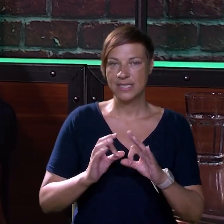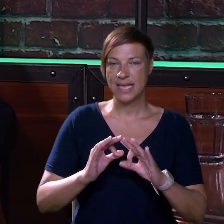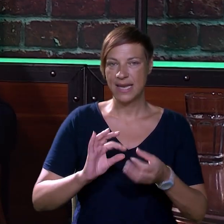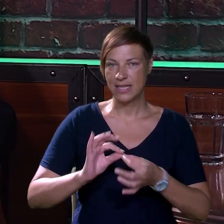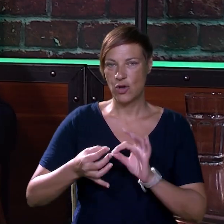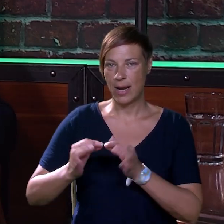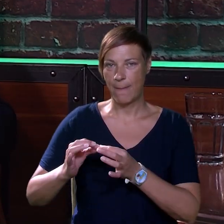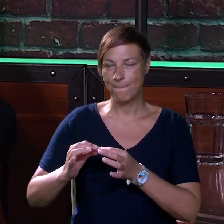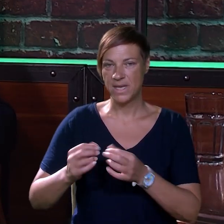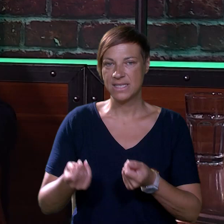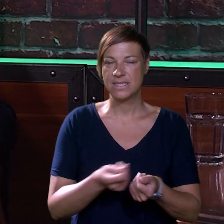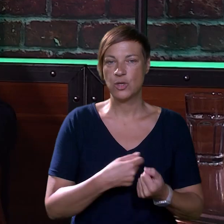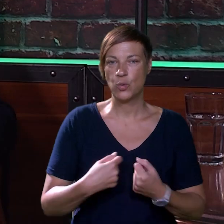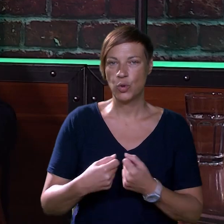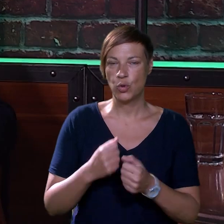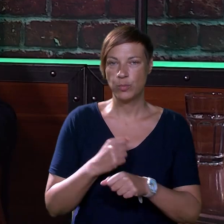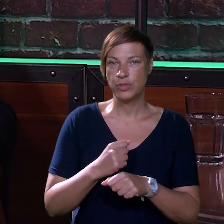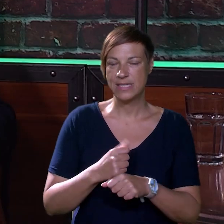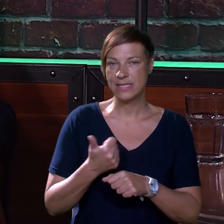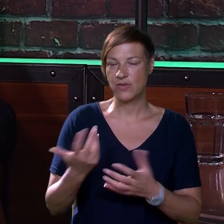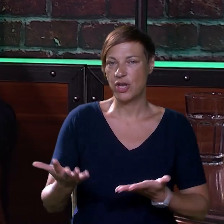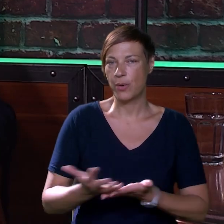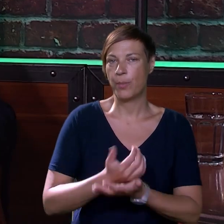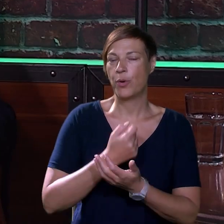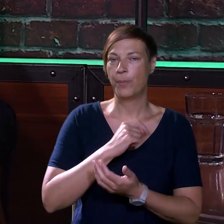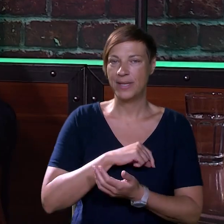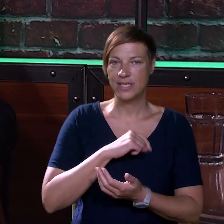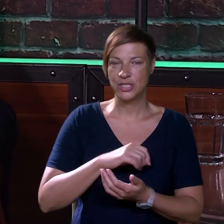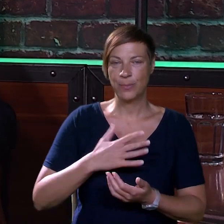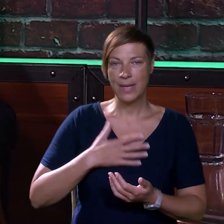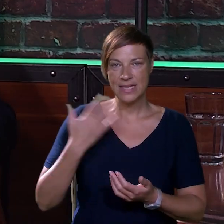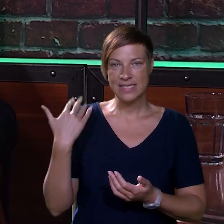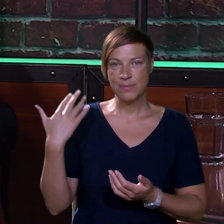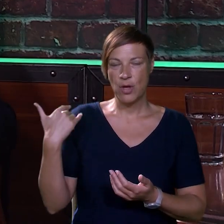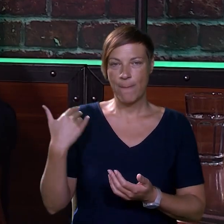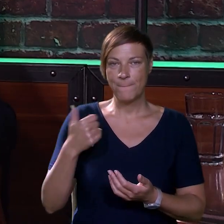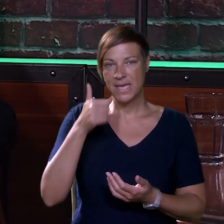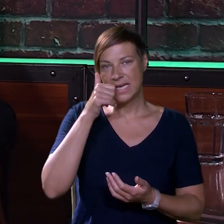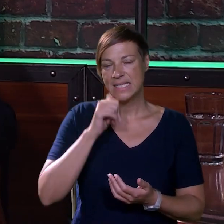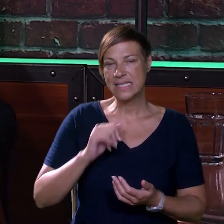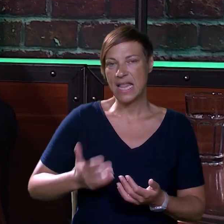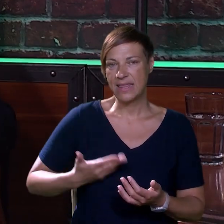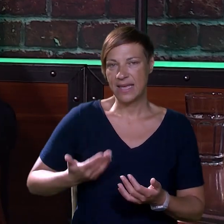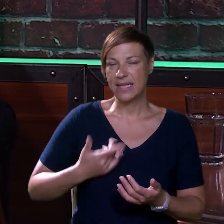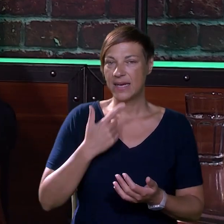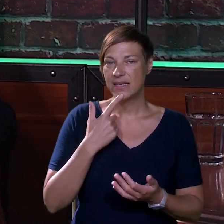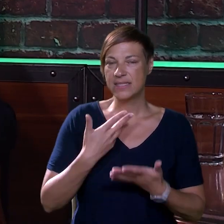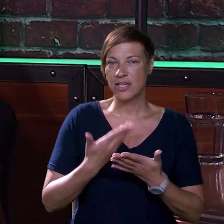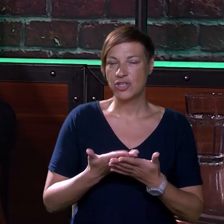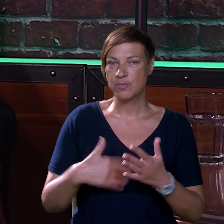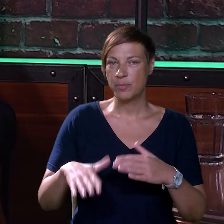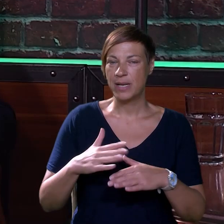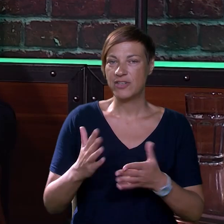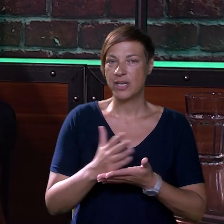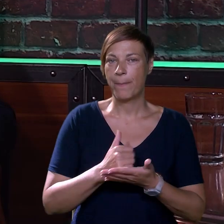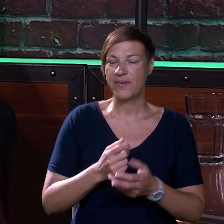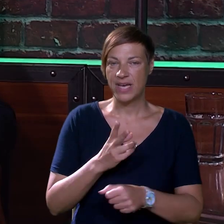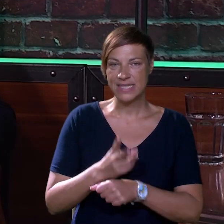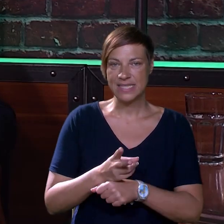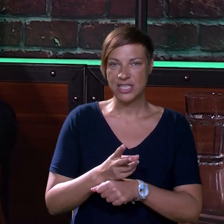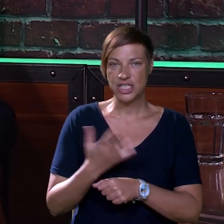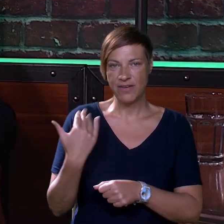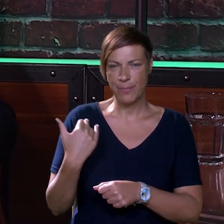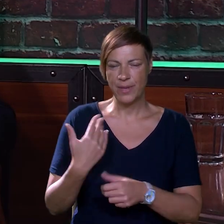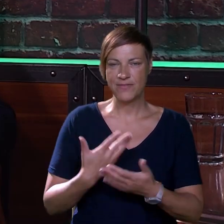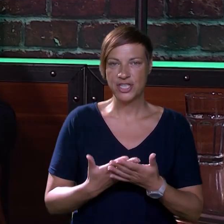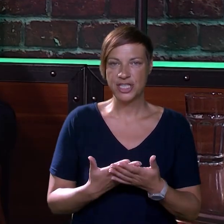olimpijci. U tom klubu sam stvorio jedan pobjednički duh jer mi smo bili ta zlatna generacija koji smo bili višestruki prvaci države